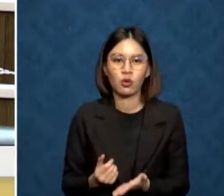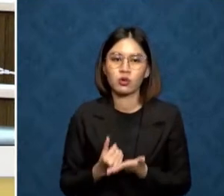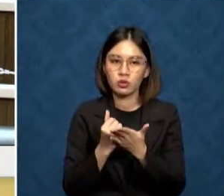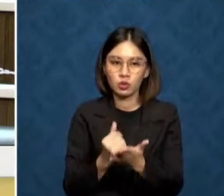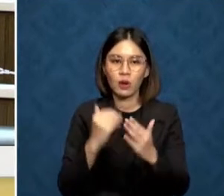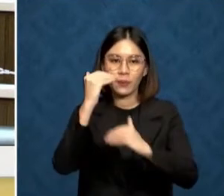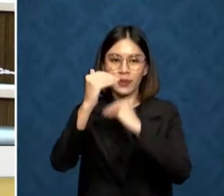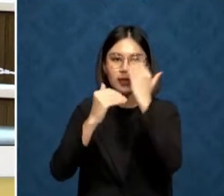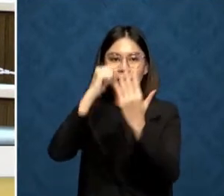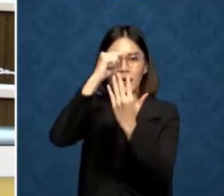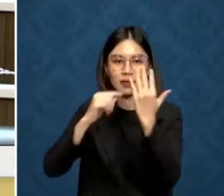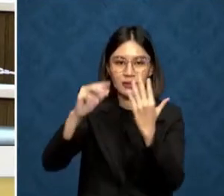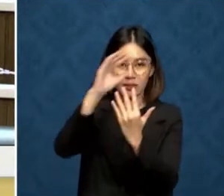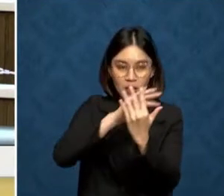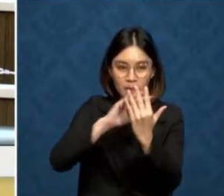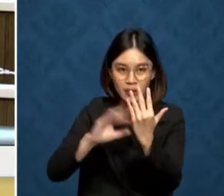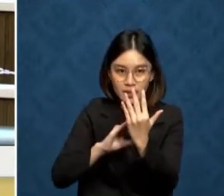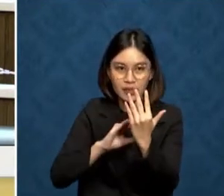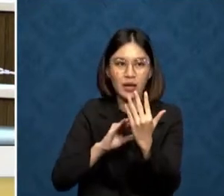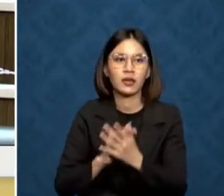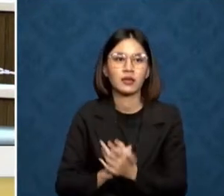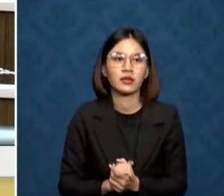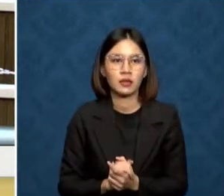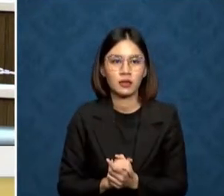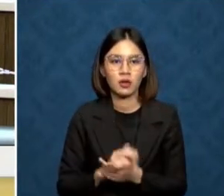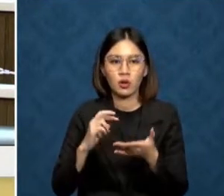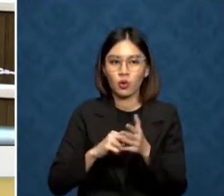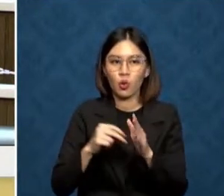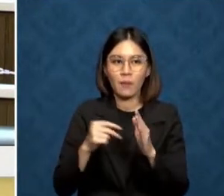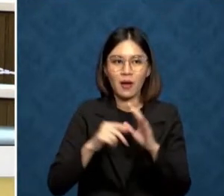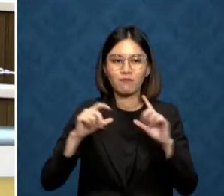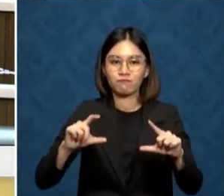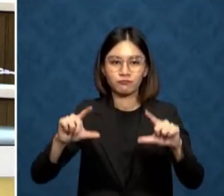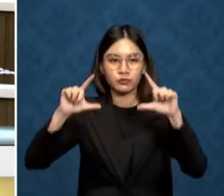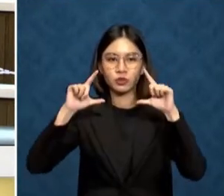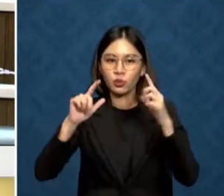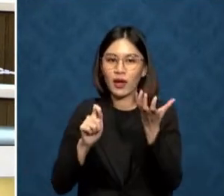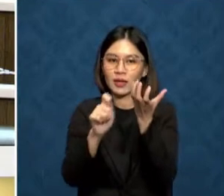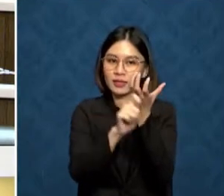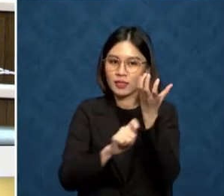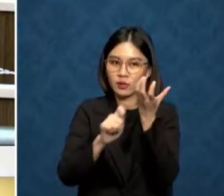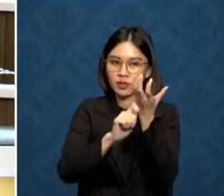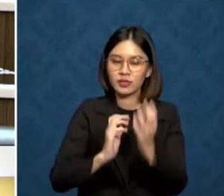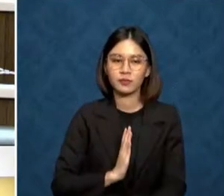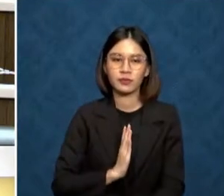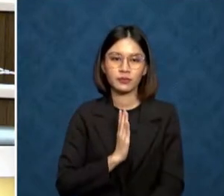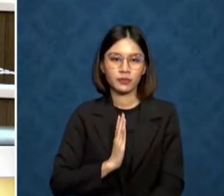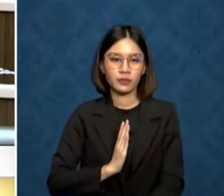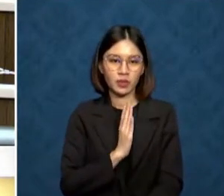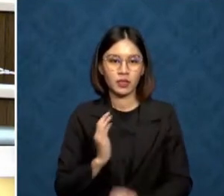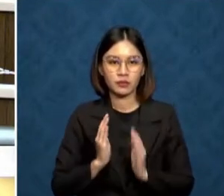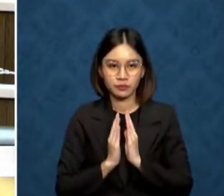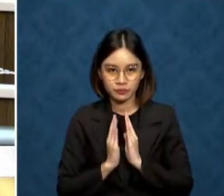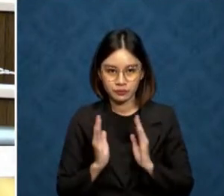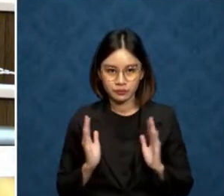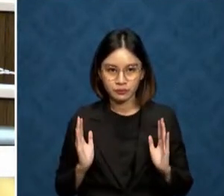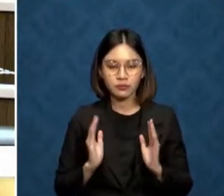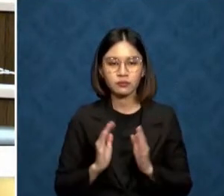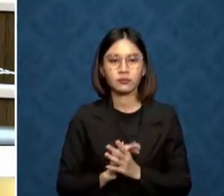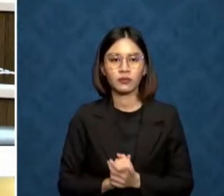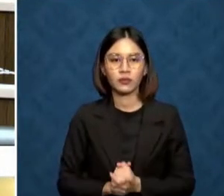ไทยครับให้เป็นเสือ ตัวที่ 5 ของเอเชีย อย่สง่างงามขอบคุครท่ประท่าน